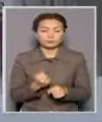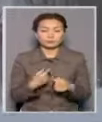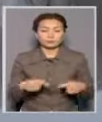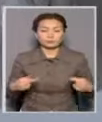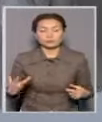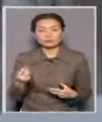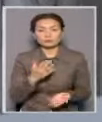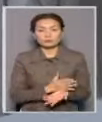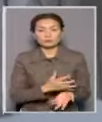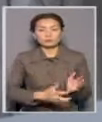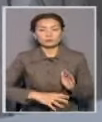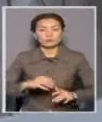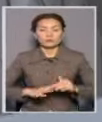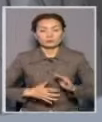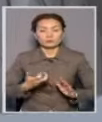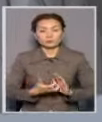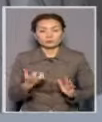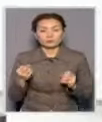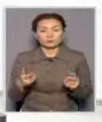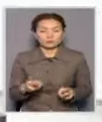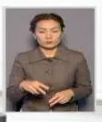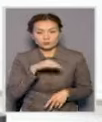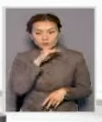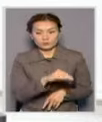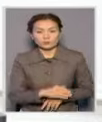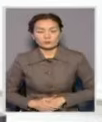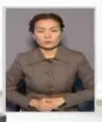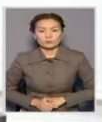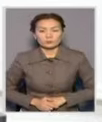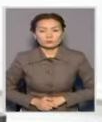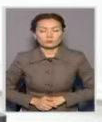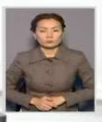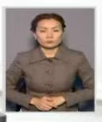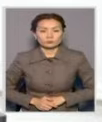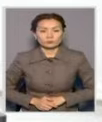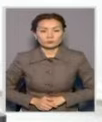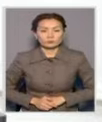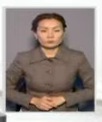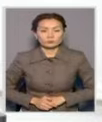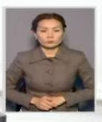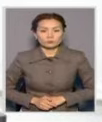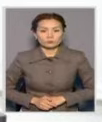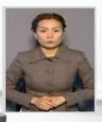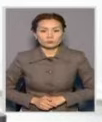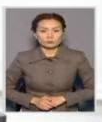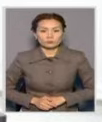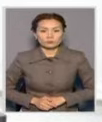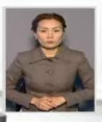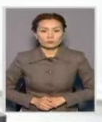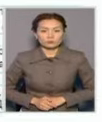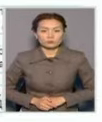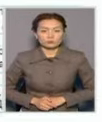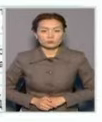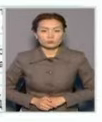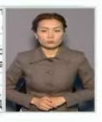также имеется дефицит специалиста специального профиля данного производства и рынка зерга формации тихой winter седальны